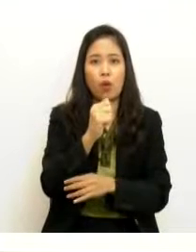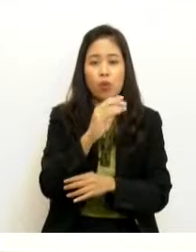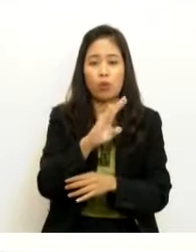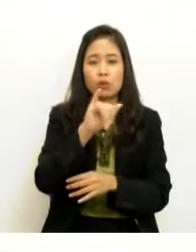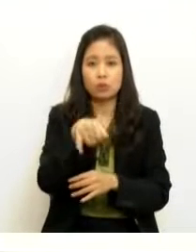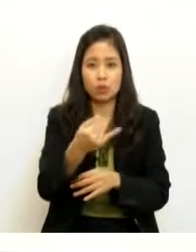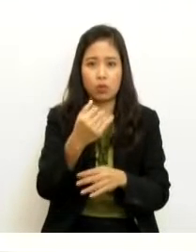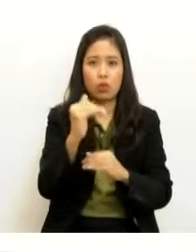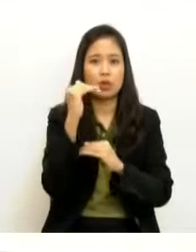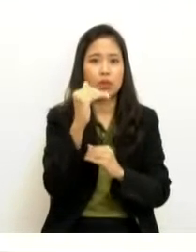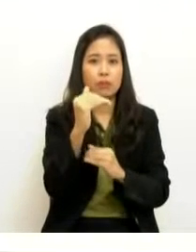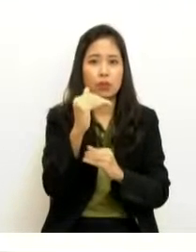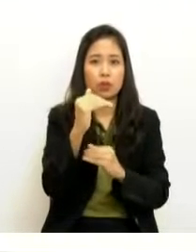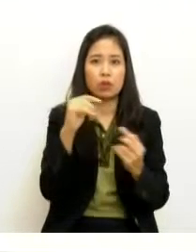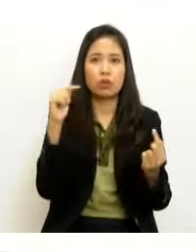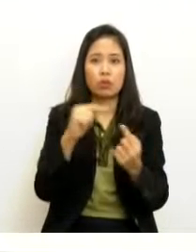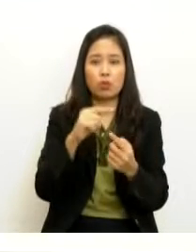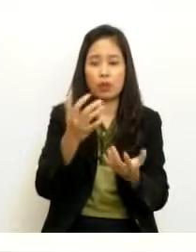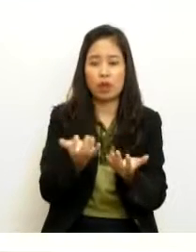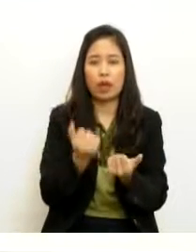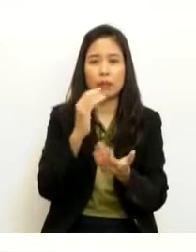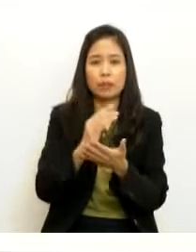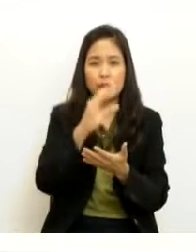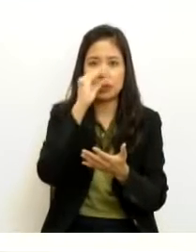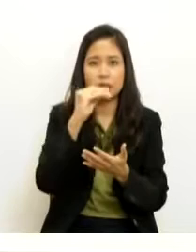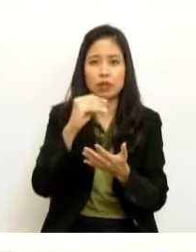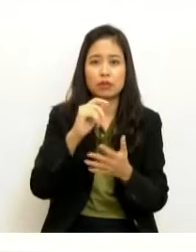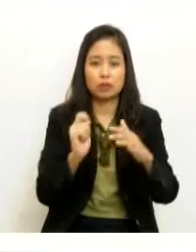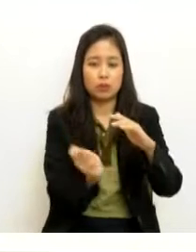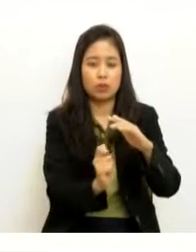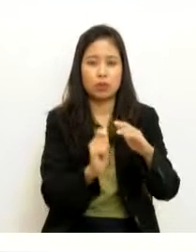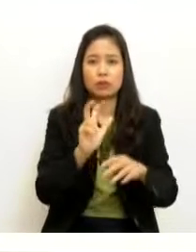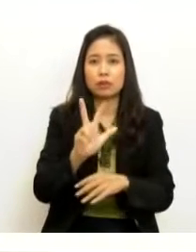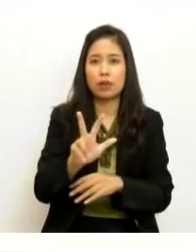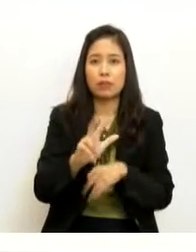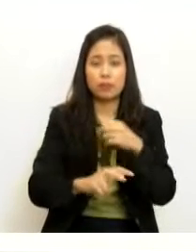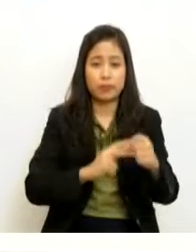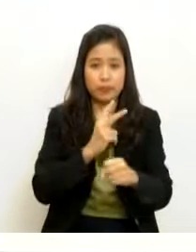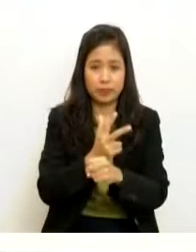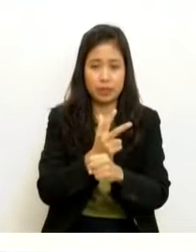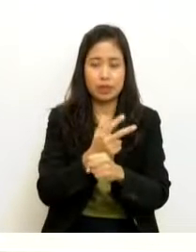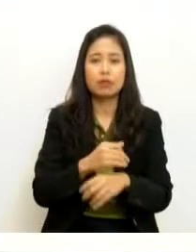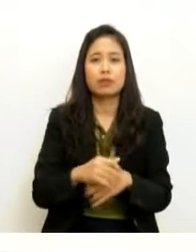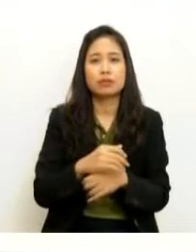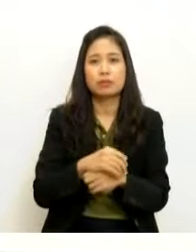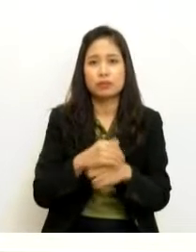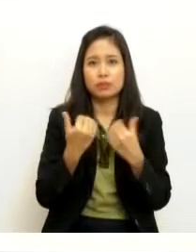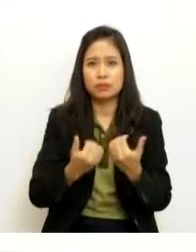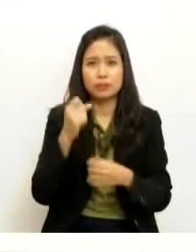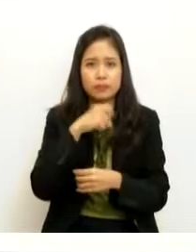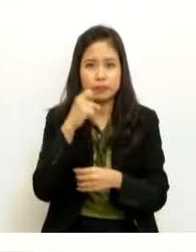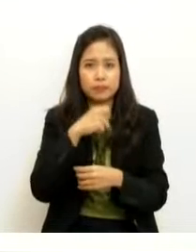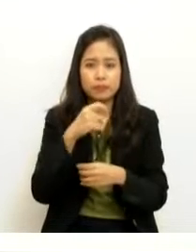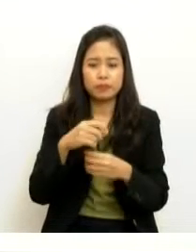ะครับกรอบทิศทางในการรับนักเด็กรับนักเรียนในอนุบาล3ขวบเพื่อให้เกิดความซ้ำซ้อนหรือให้เกิดการกระจายครอบ